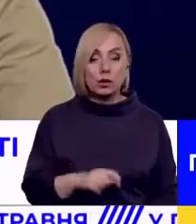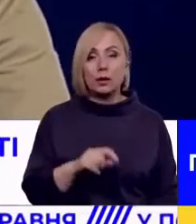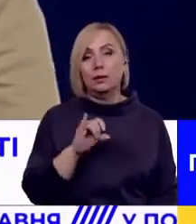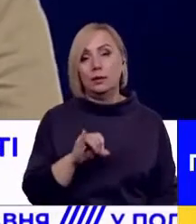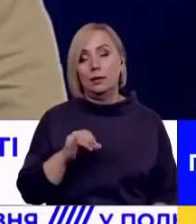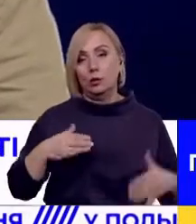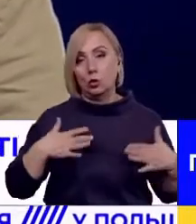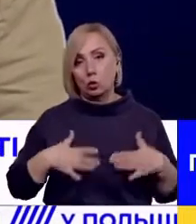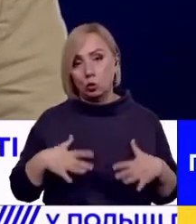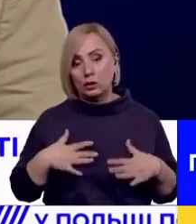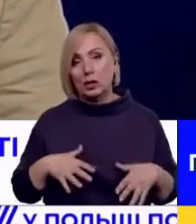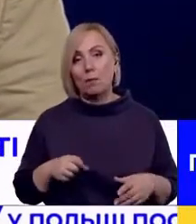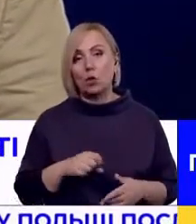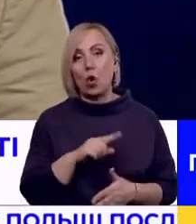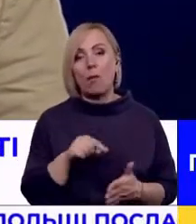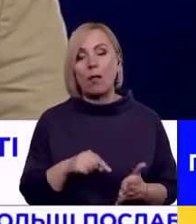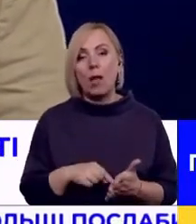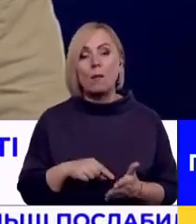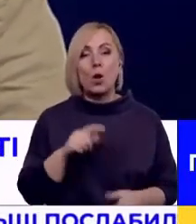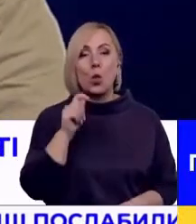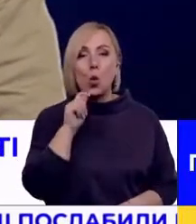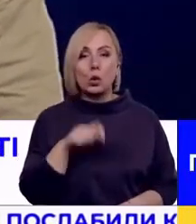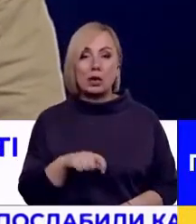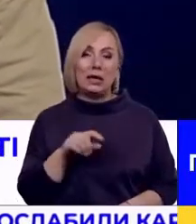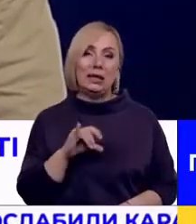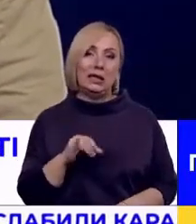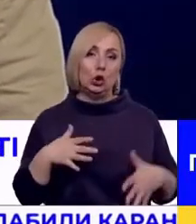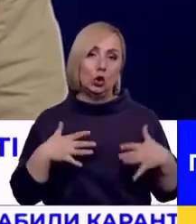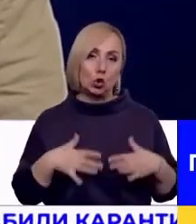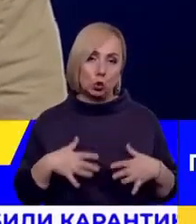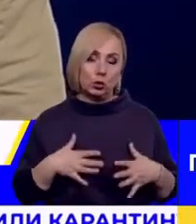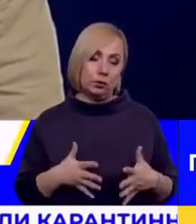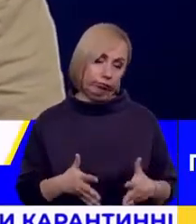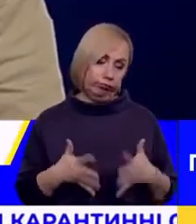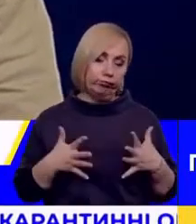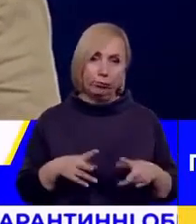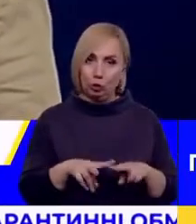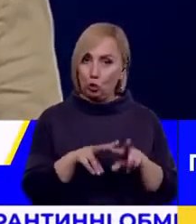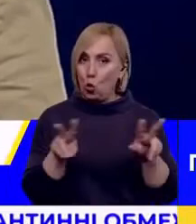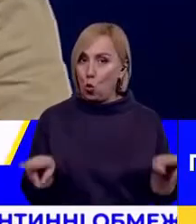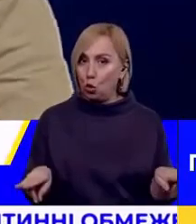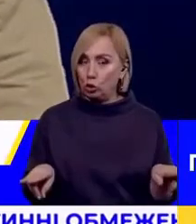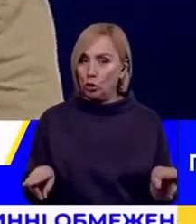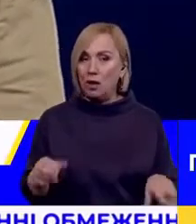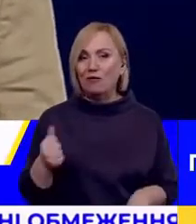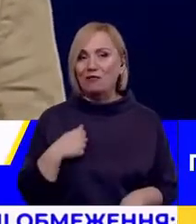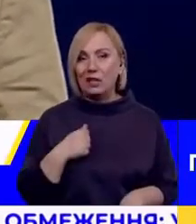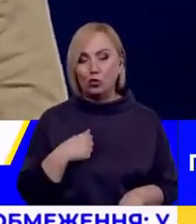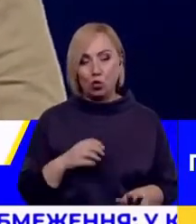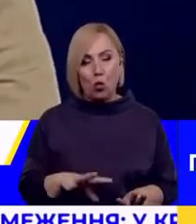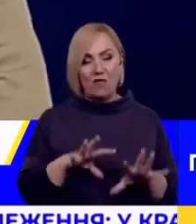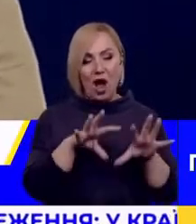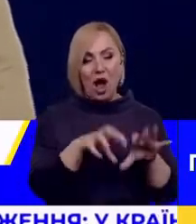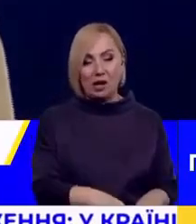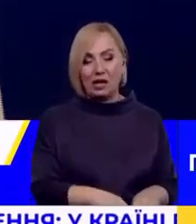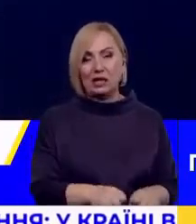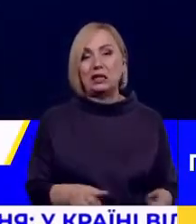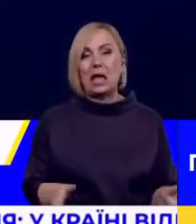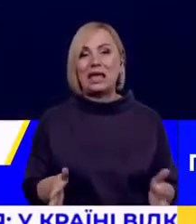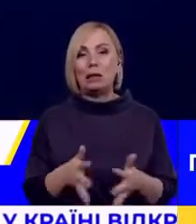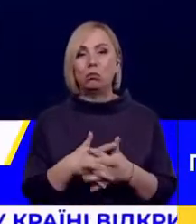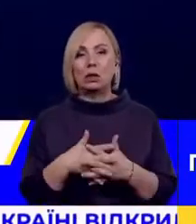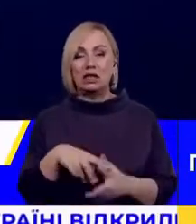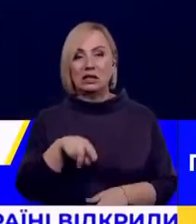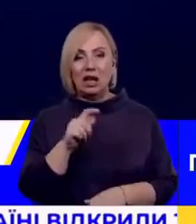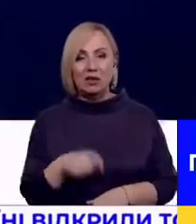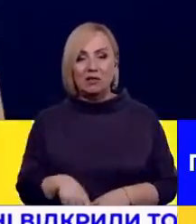речі, проблеми України і Грузії, вони тут, очевидно, дуже схожі. Військова агресія, гібридна війна, як на